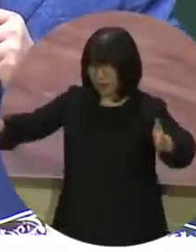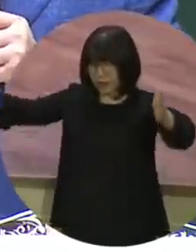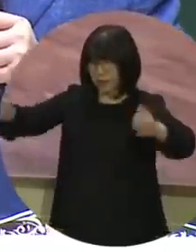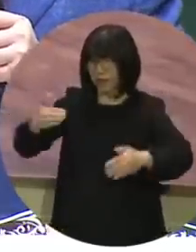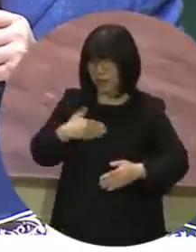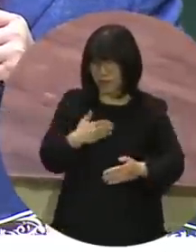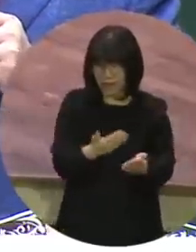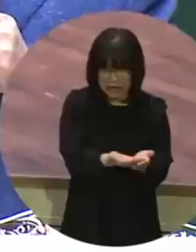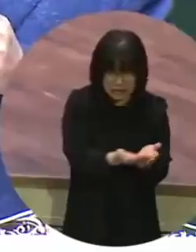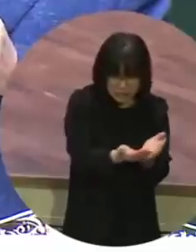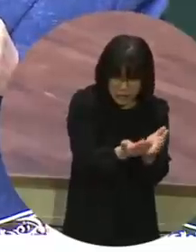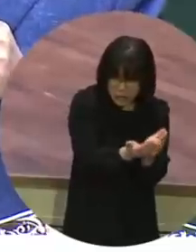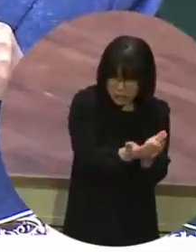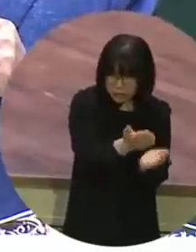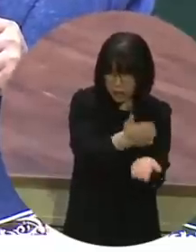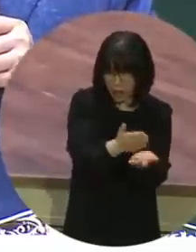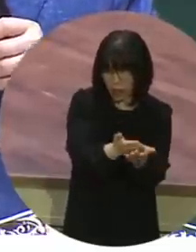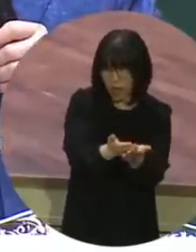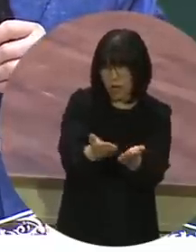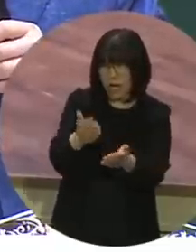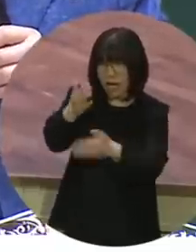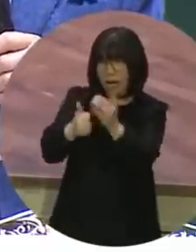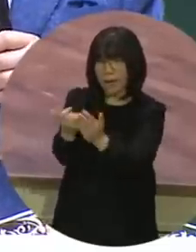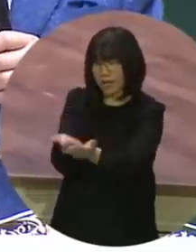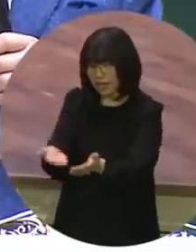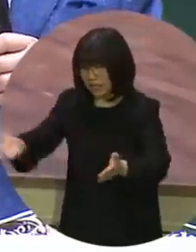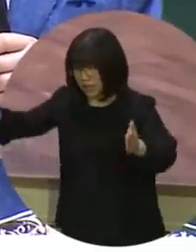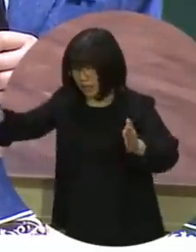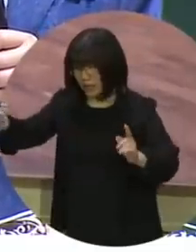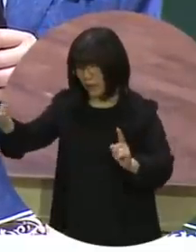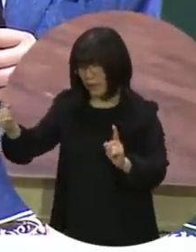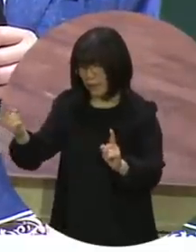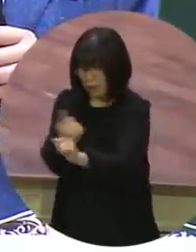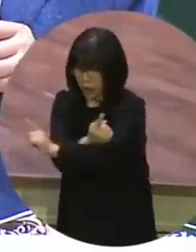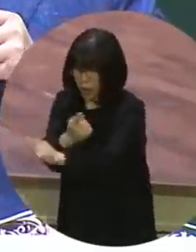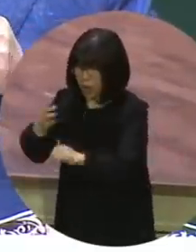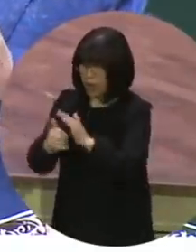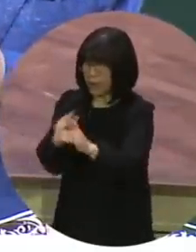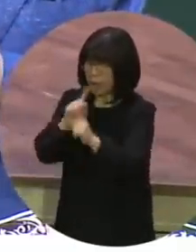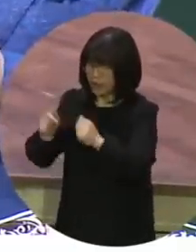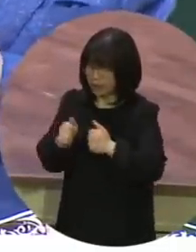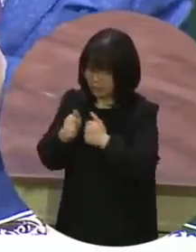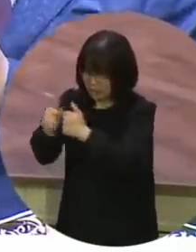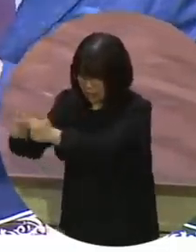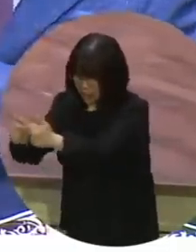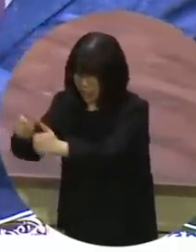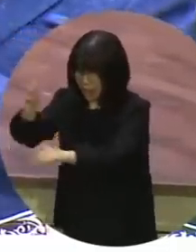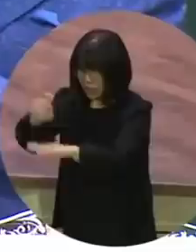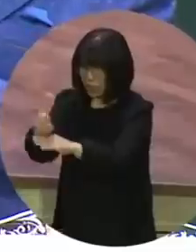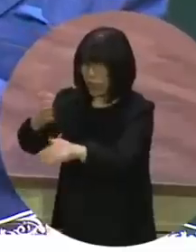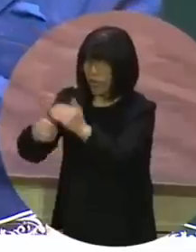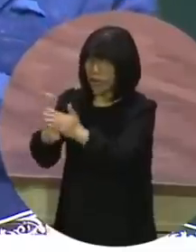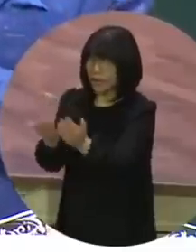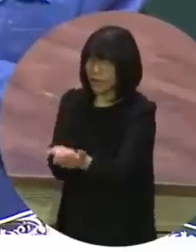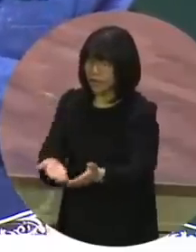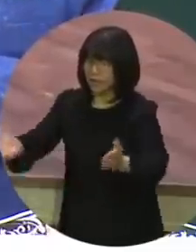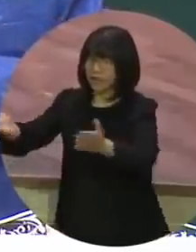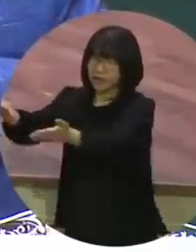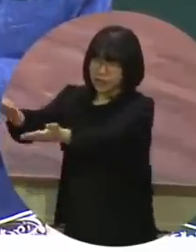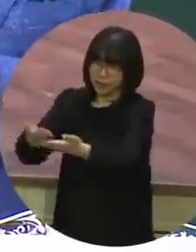하나님 스케일 따라가세요. 이 말씀 따라가면 하나님 스케일 되는 거예요. 그래, 세계보마 237 하지, 237, 237